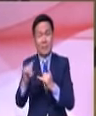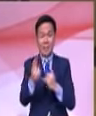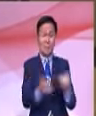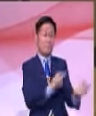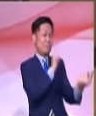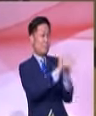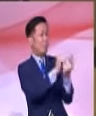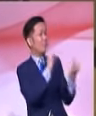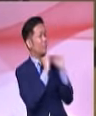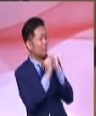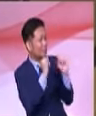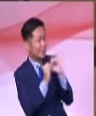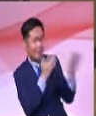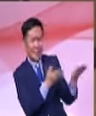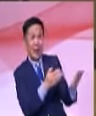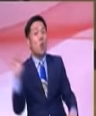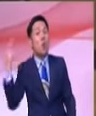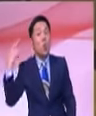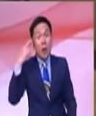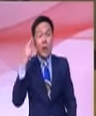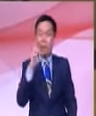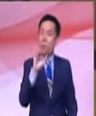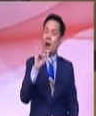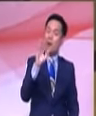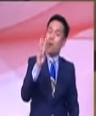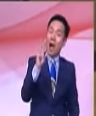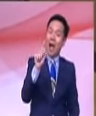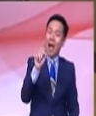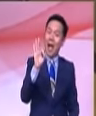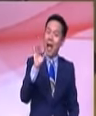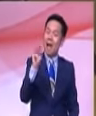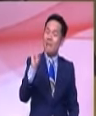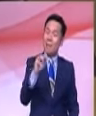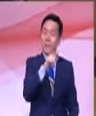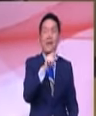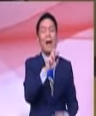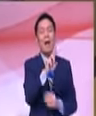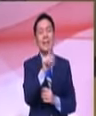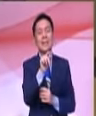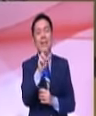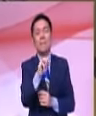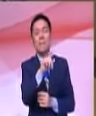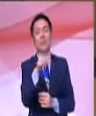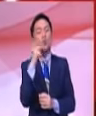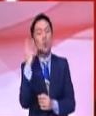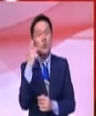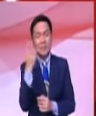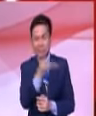bual khas bersama stesen radio YFM di RTM Kuching.